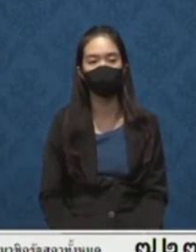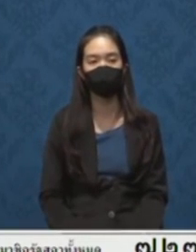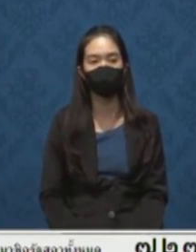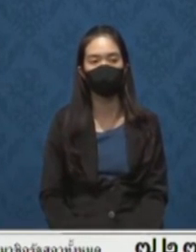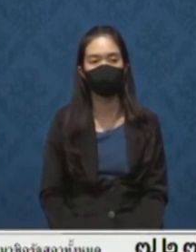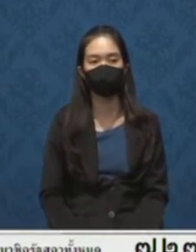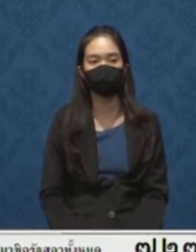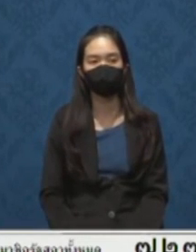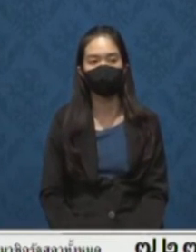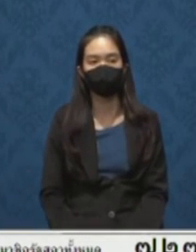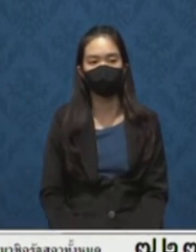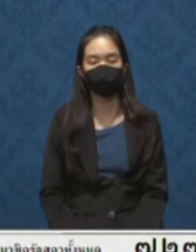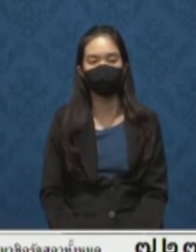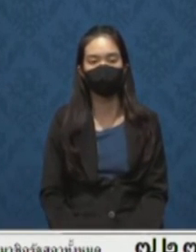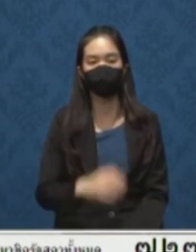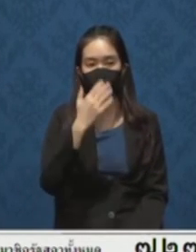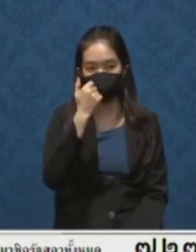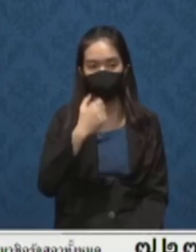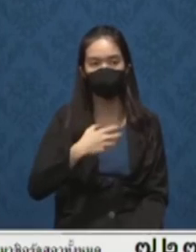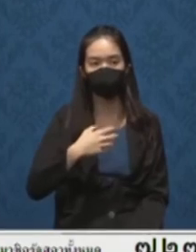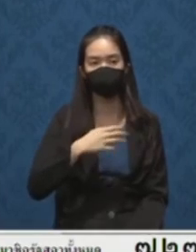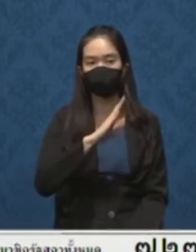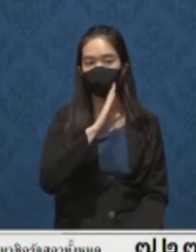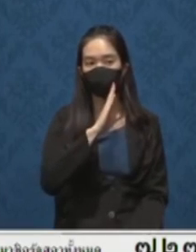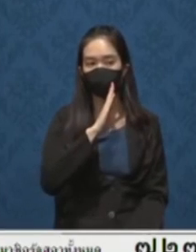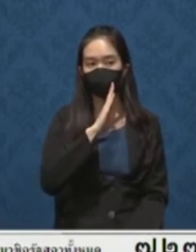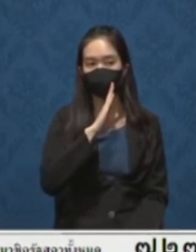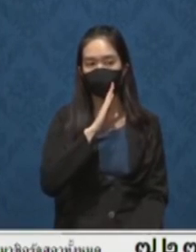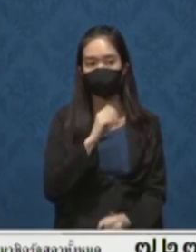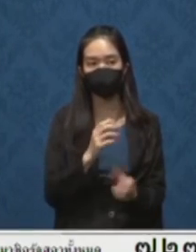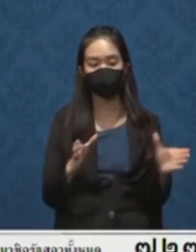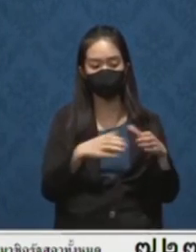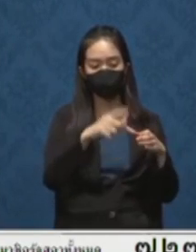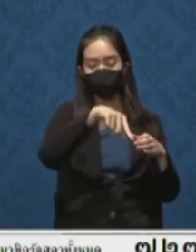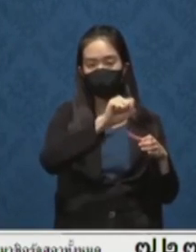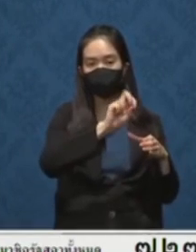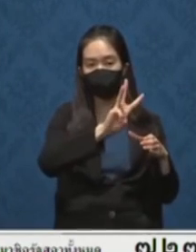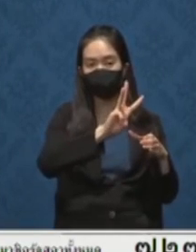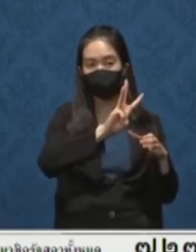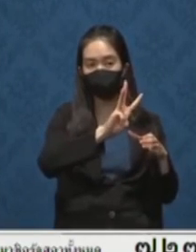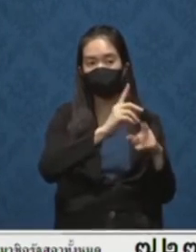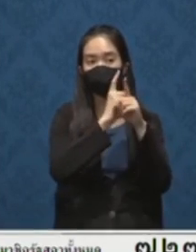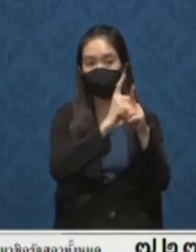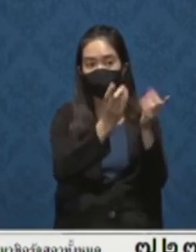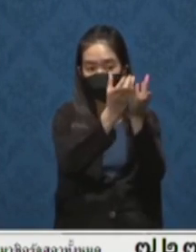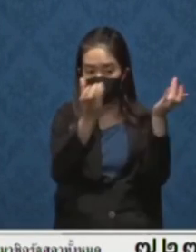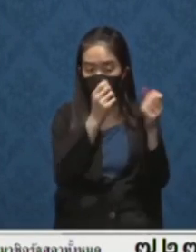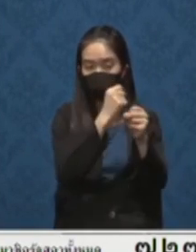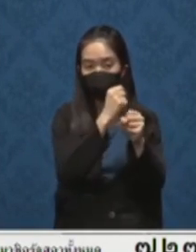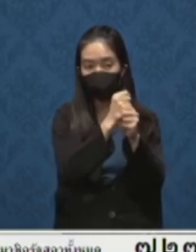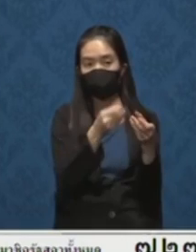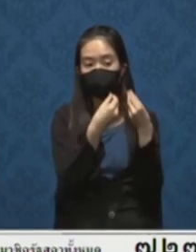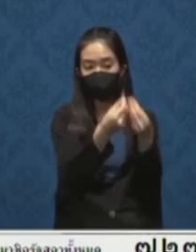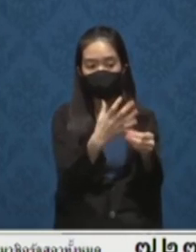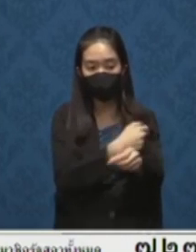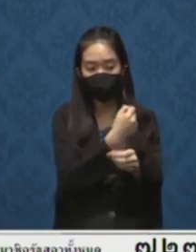ะต้อง การ่าก็ ใน เมื่อ มอบ ภา รักษ ให้ ส ว ชุด แรกตาม รฐ ธ ม นู เป็ การ เฉพาะ ขิ เฉพาะ การ แล้ว